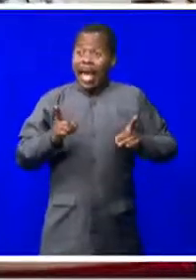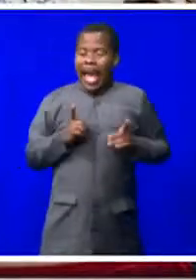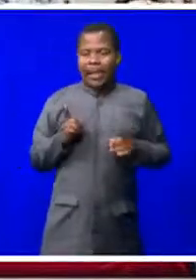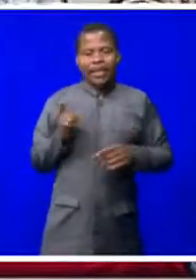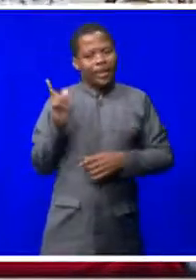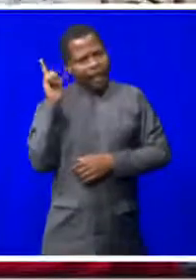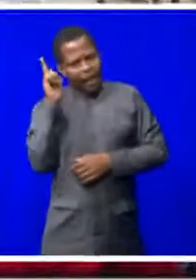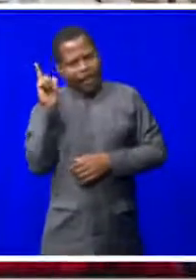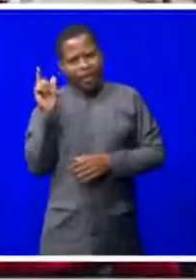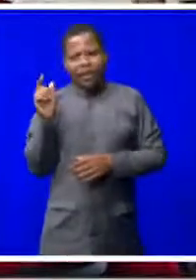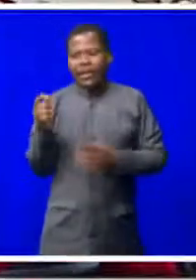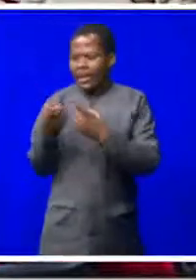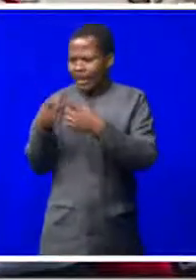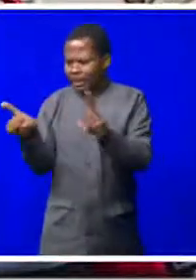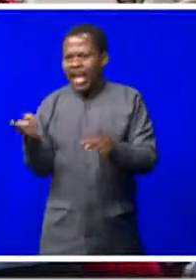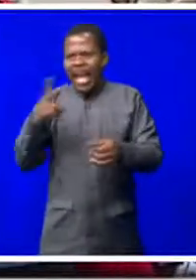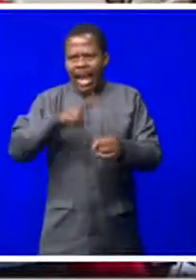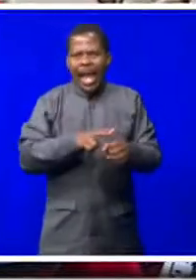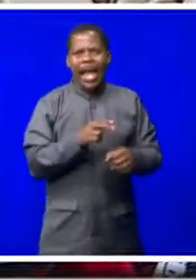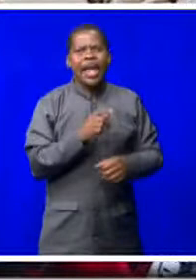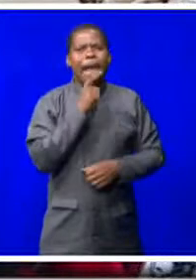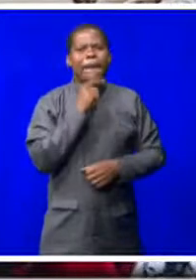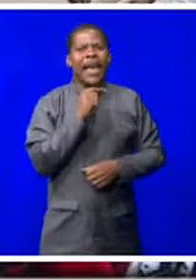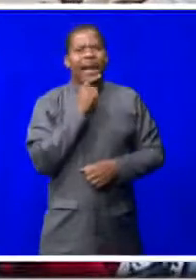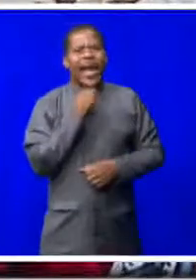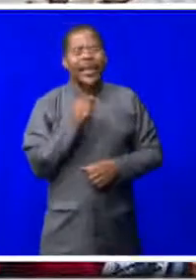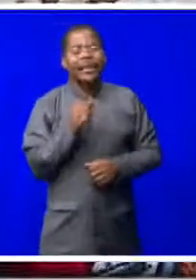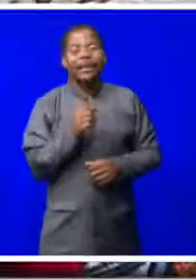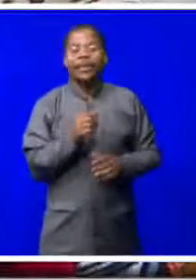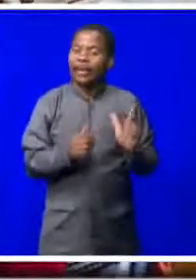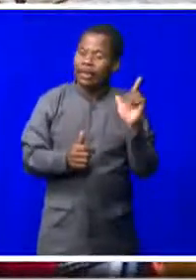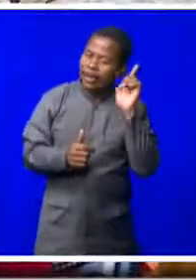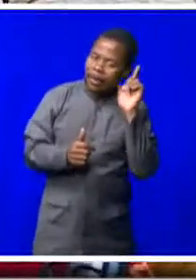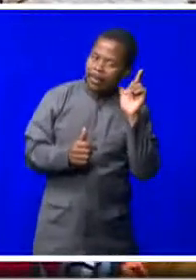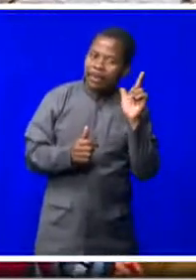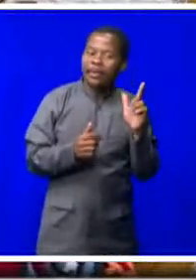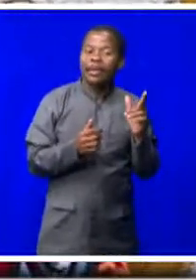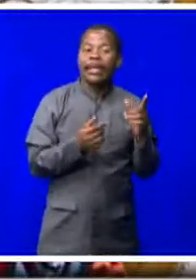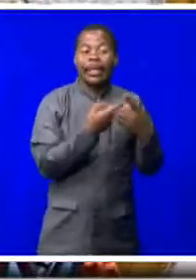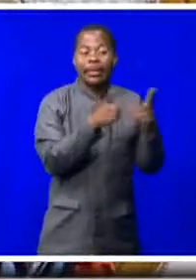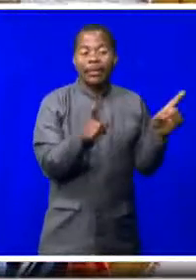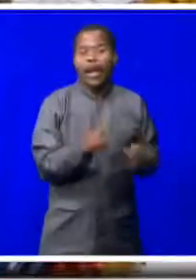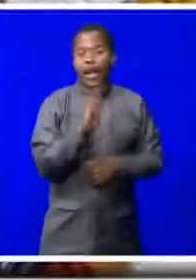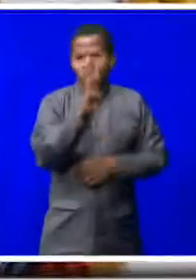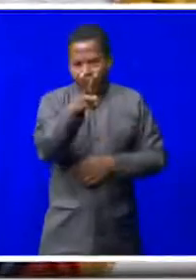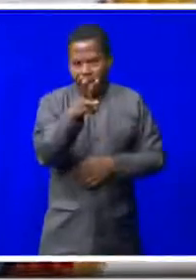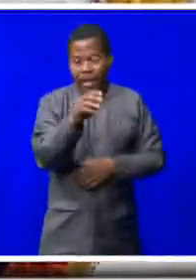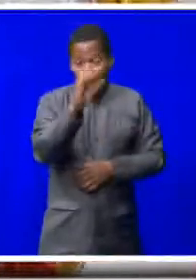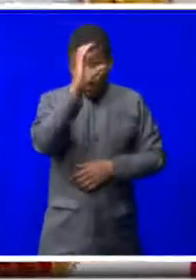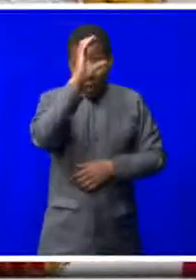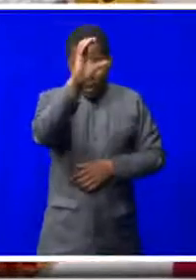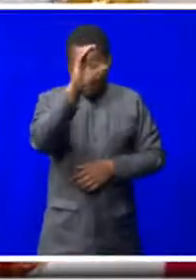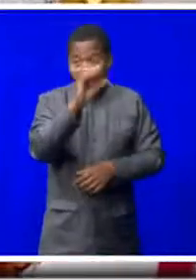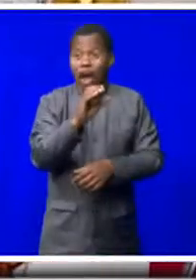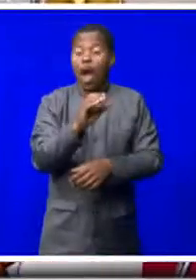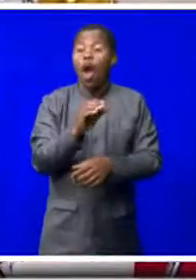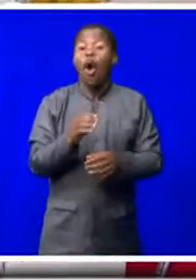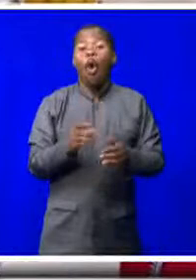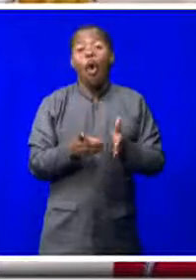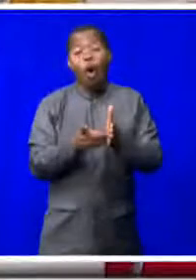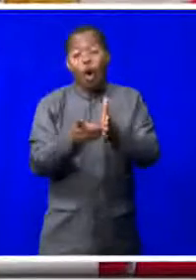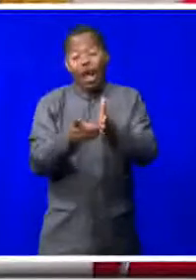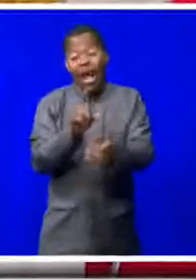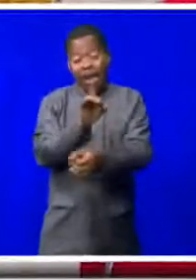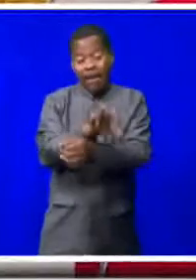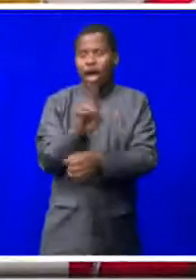alala odvwa tikhulu tiyayalwa ukuthi tingakhiphi bamfana labancane ngoba ngekweseleka